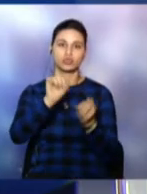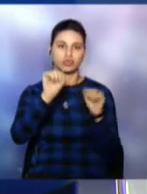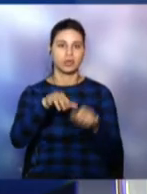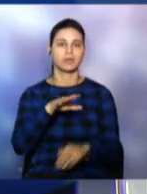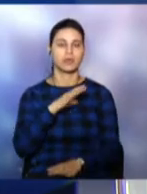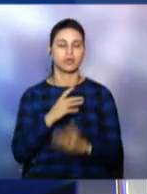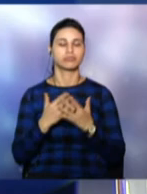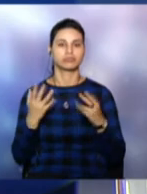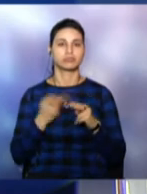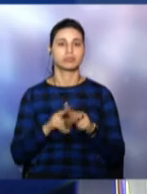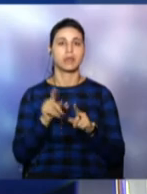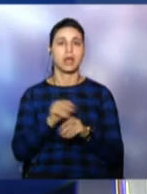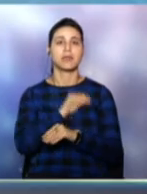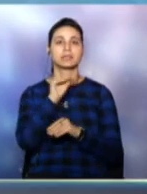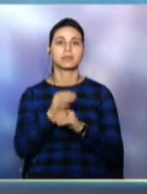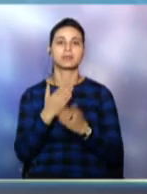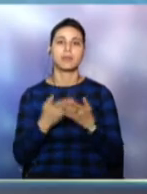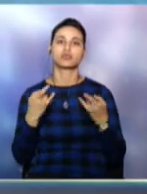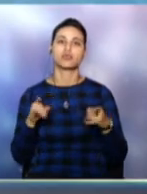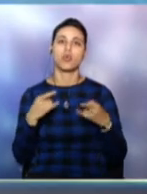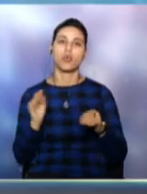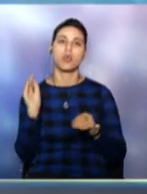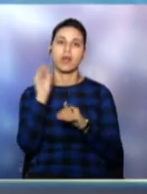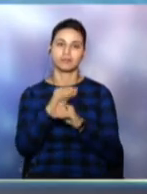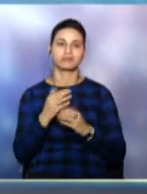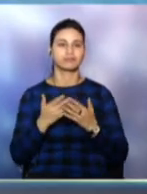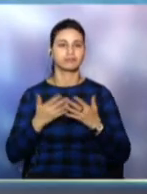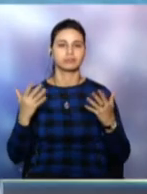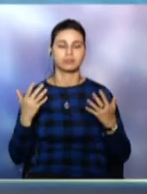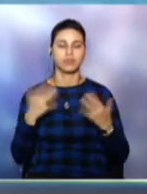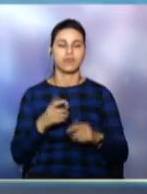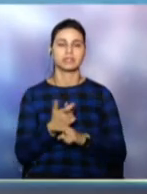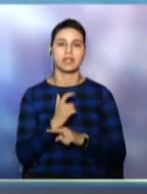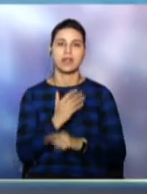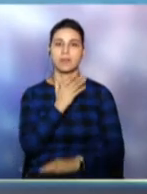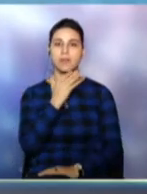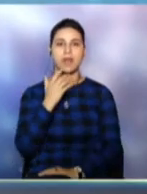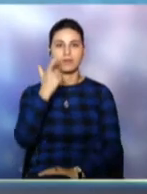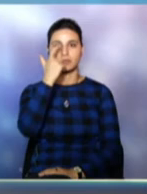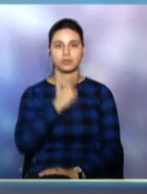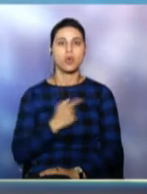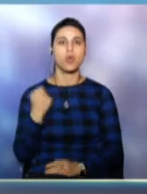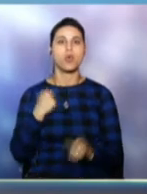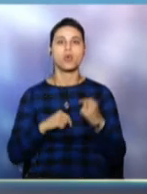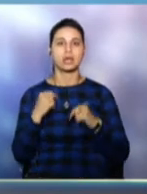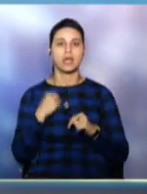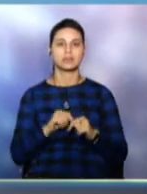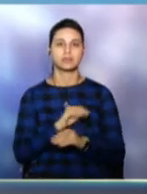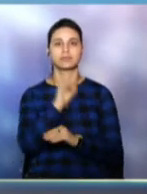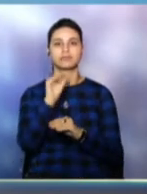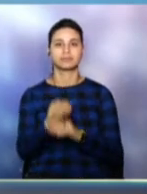ასე შემდეგ და ამას ემატება ვთქვათ იქ შოკოლადი, იქ კოკა და მოკლედ კოფეინით გამუდმებით ორგანიზმის